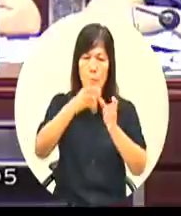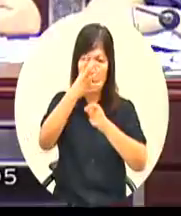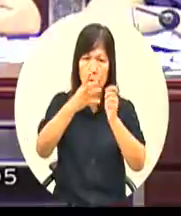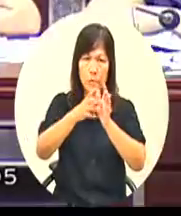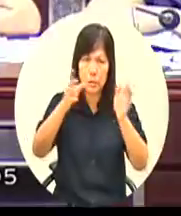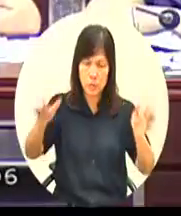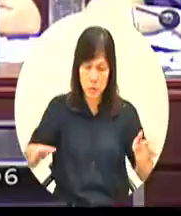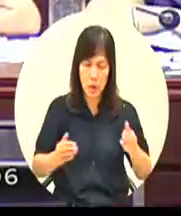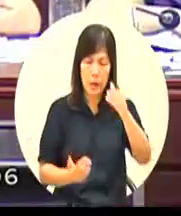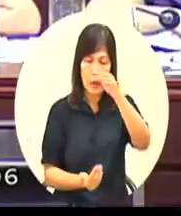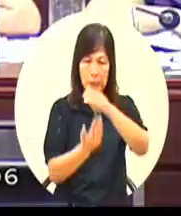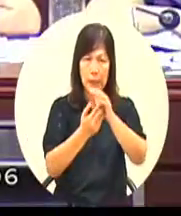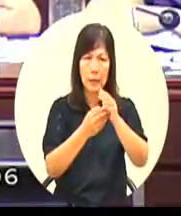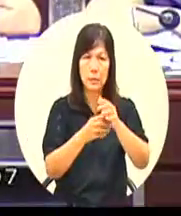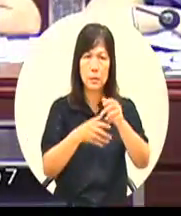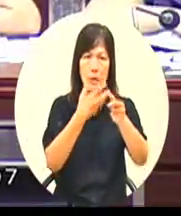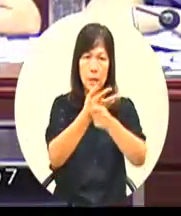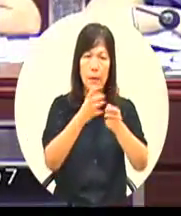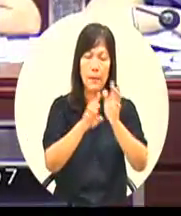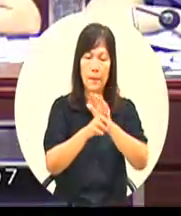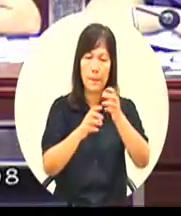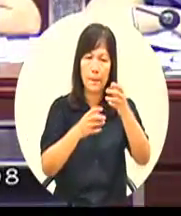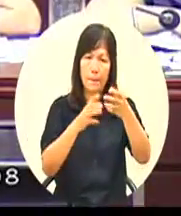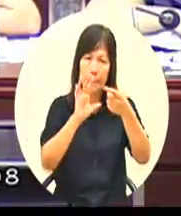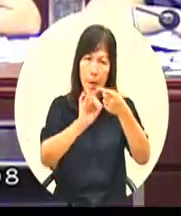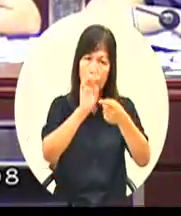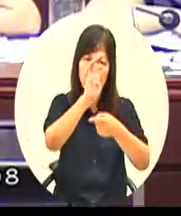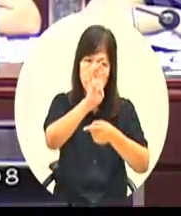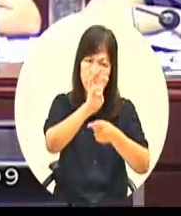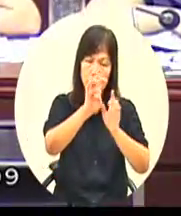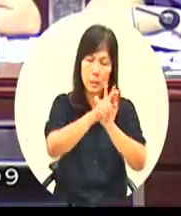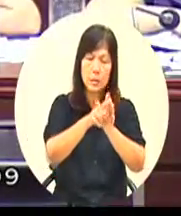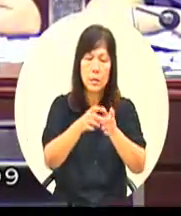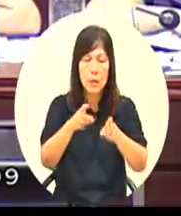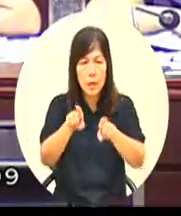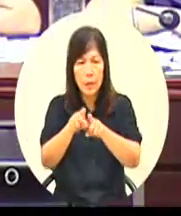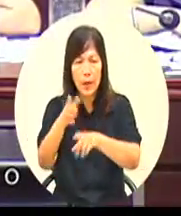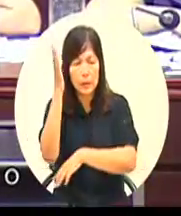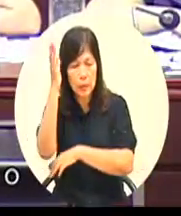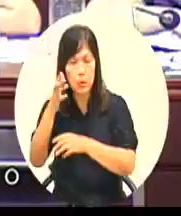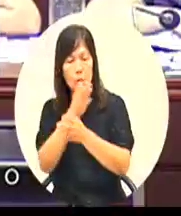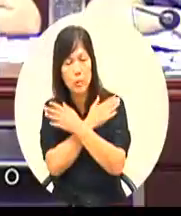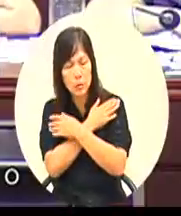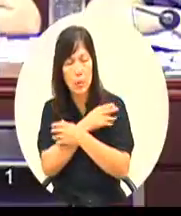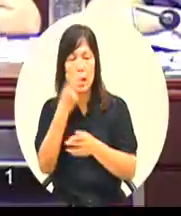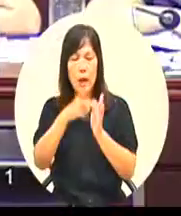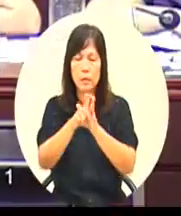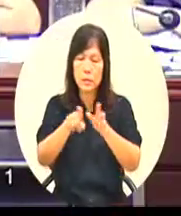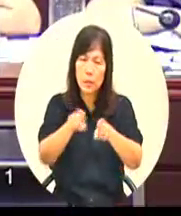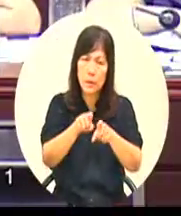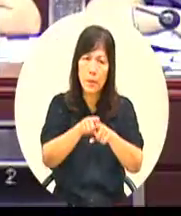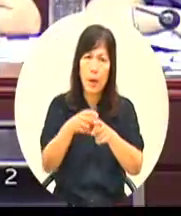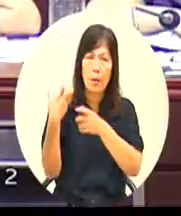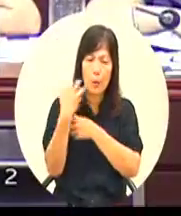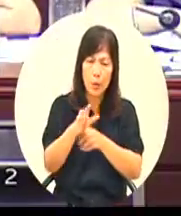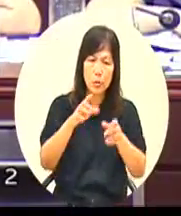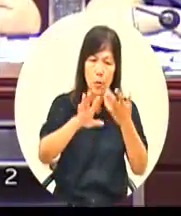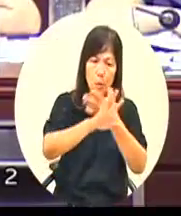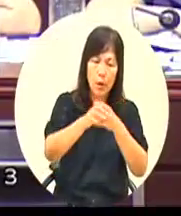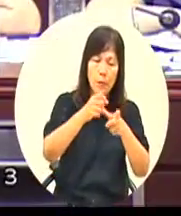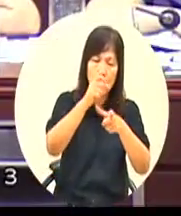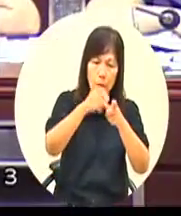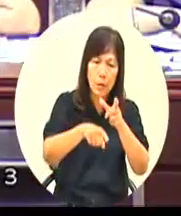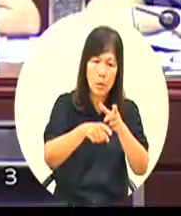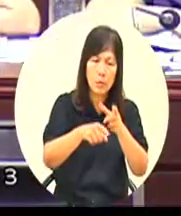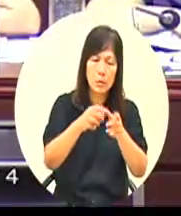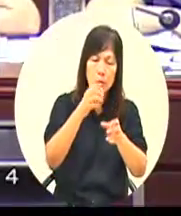要达到提供40%的非盈利或公幼的这个数额，所以我们已经基本上是完成规